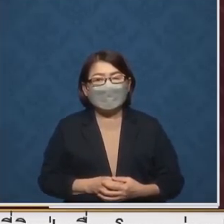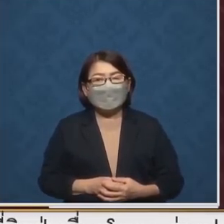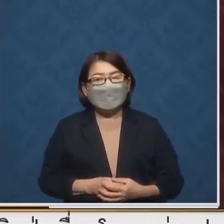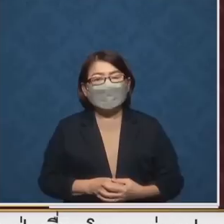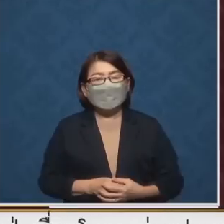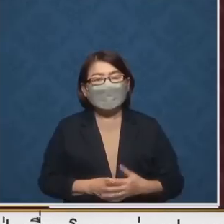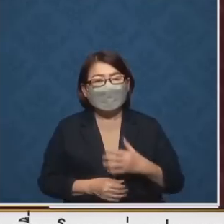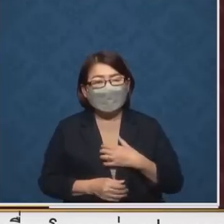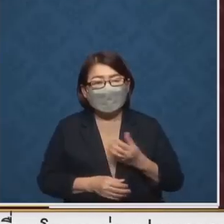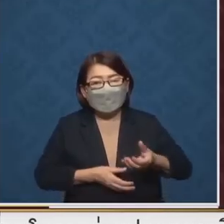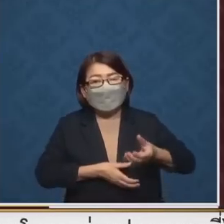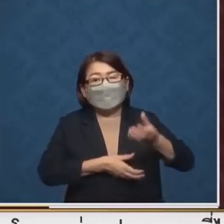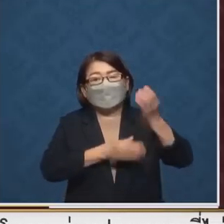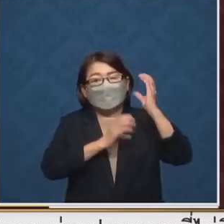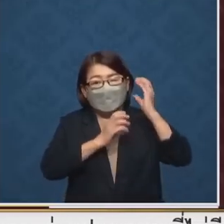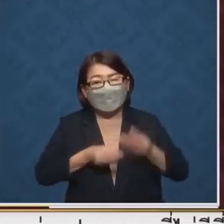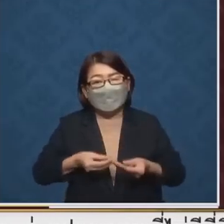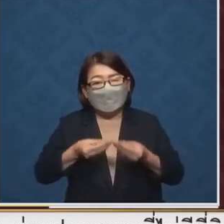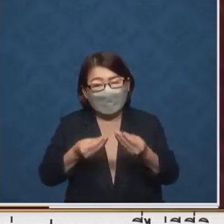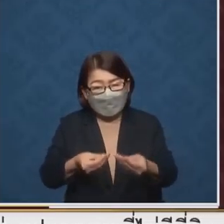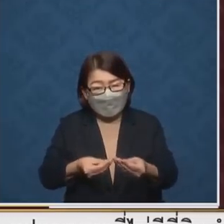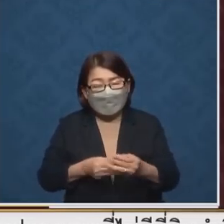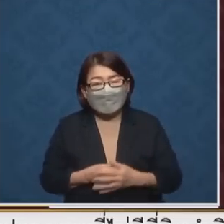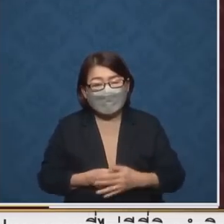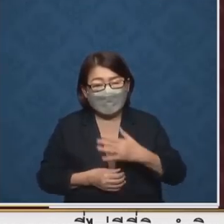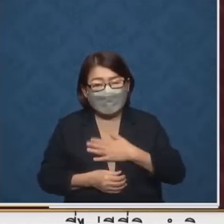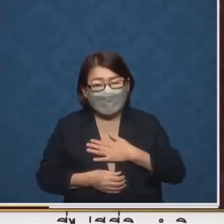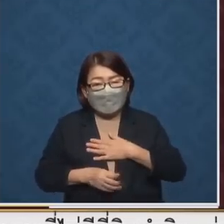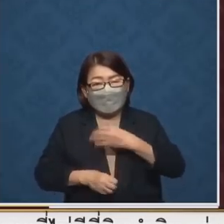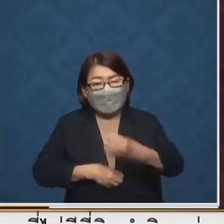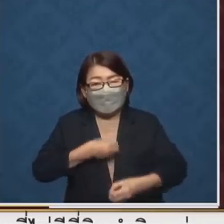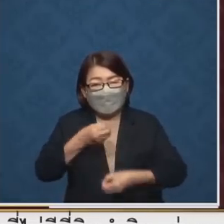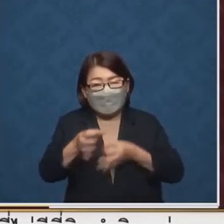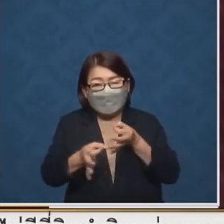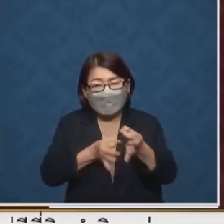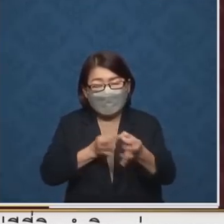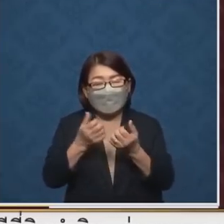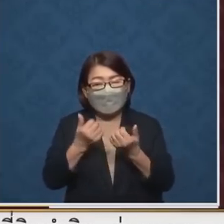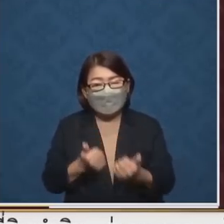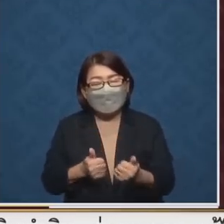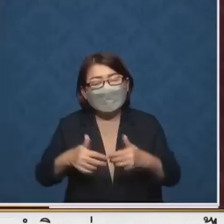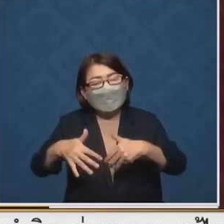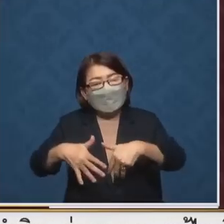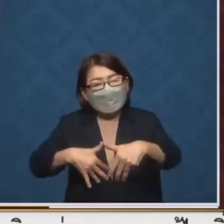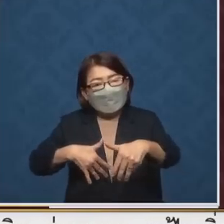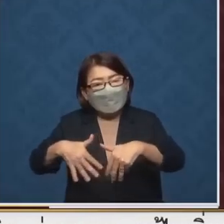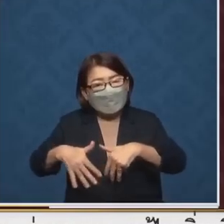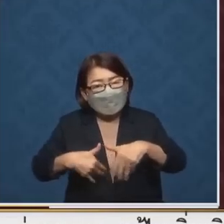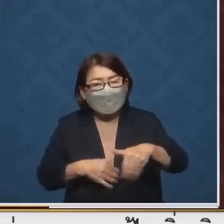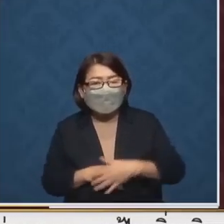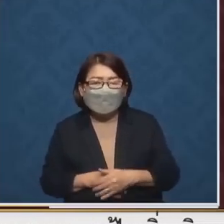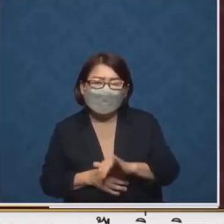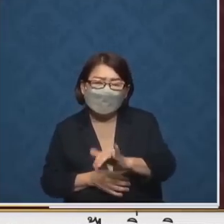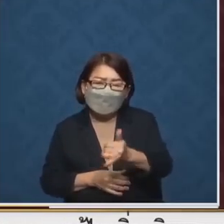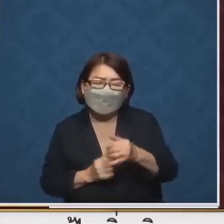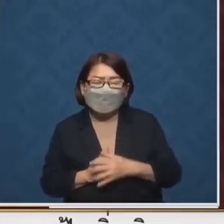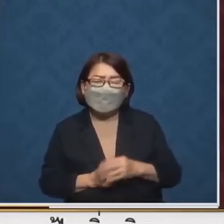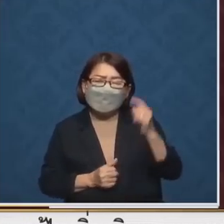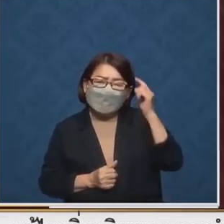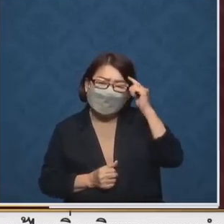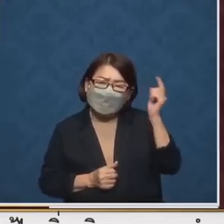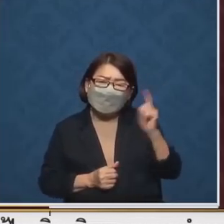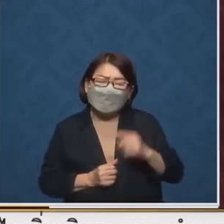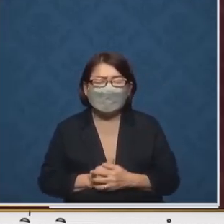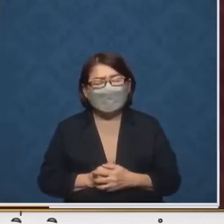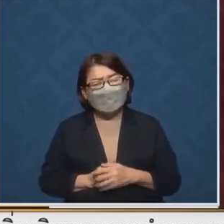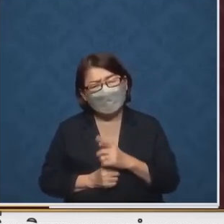อยากจะทบถวนนะครับว่าการอภิบร้ายของผมวันนี้เพอะแม่พี่น้องหคนกำลังสารหวนกบการที่จะมีคีวิตร